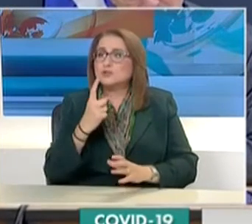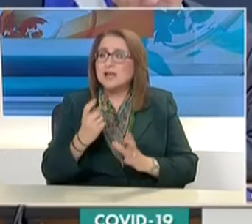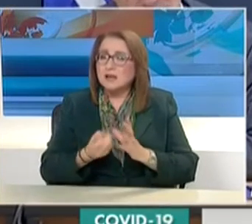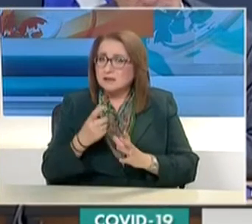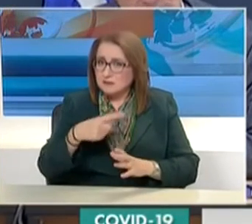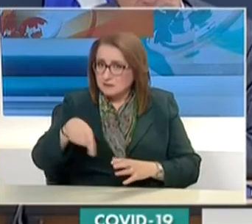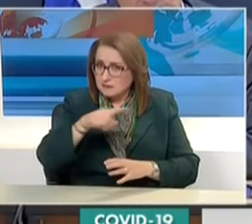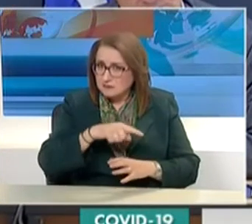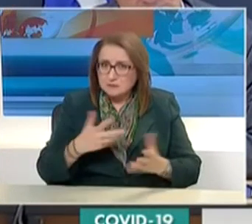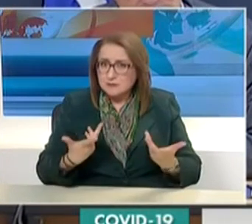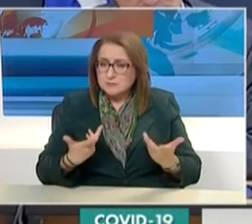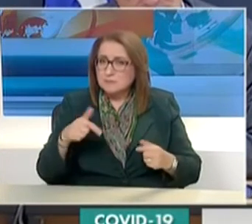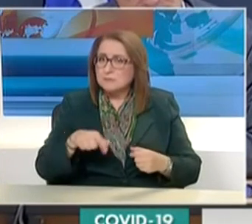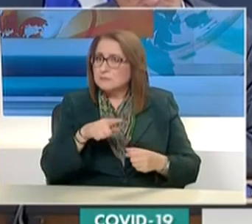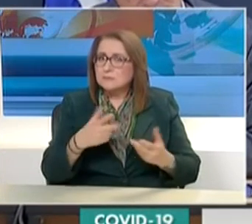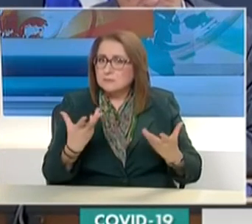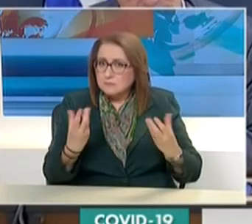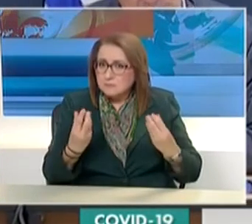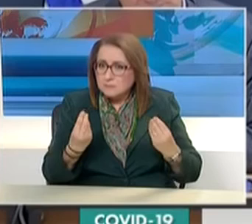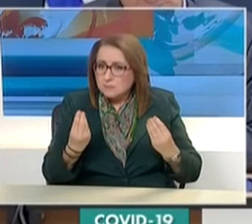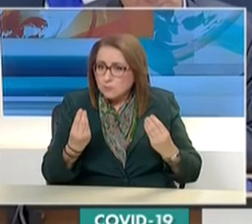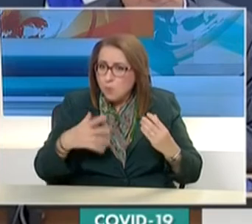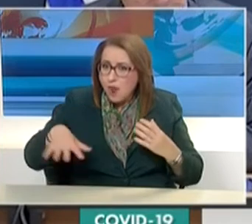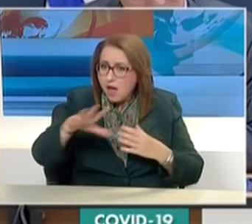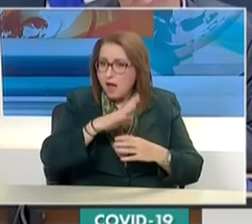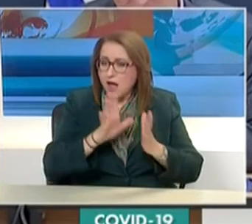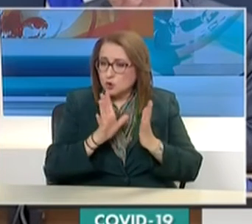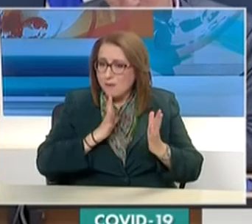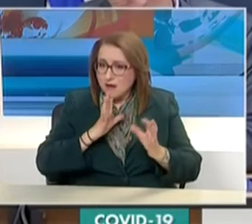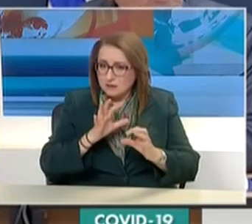Να υποθέσω 2.000 τα δείγματα που εκκρεμούν από τα εργαστήρια, πόσο είναι, να μας δώσετε την εικόνα.